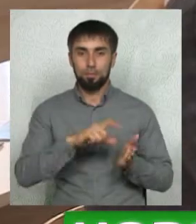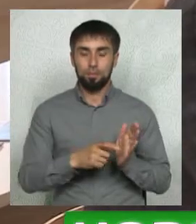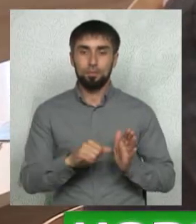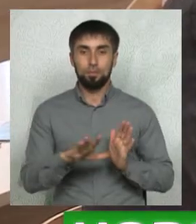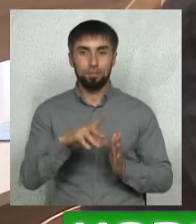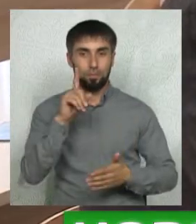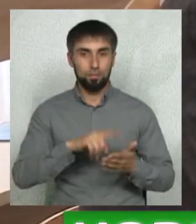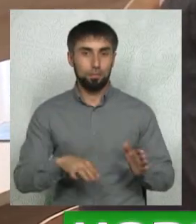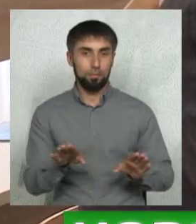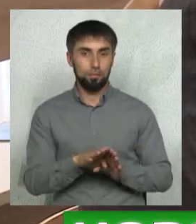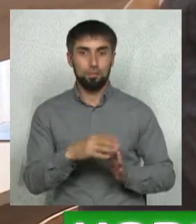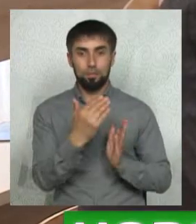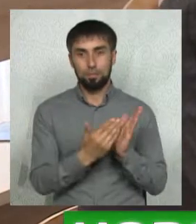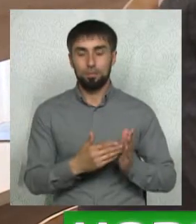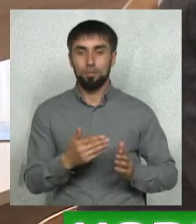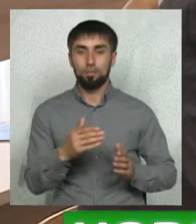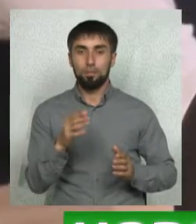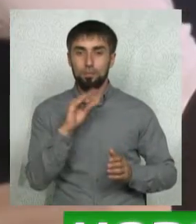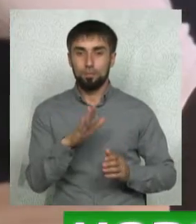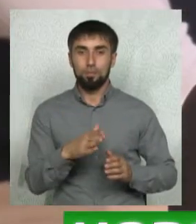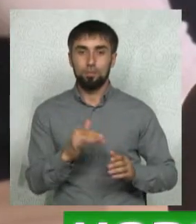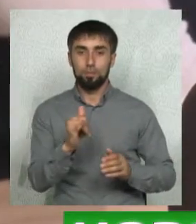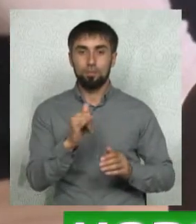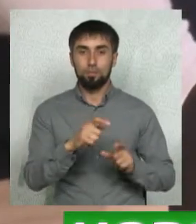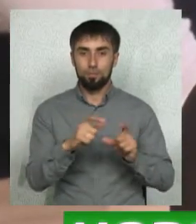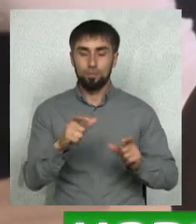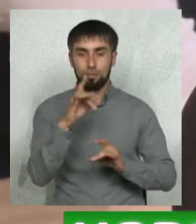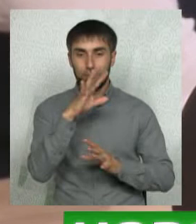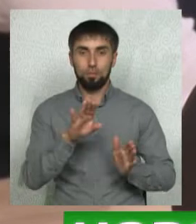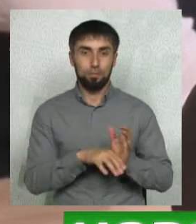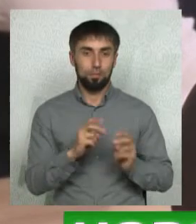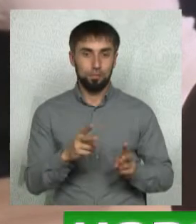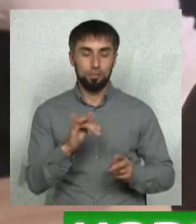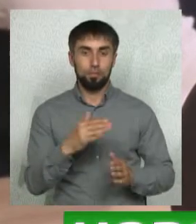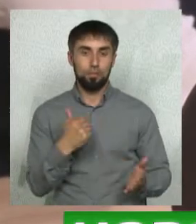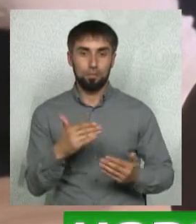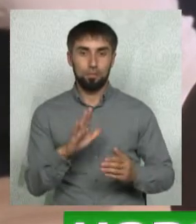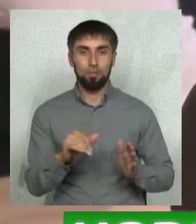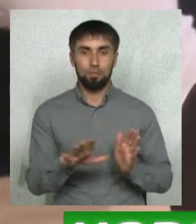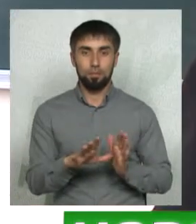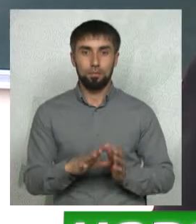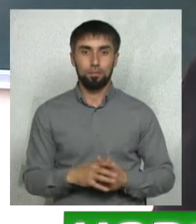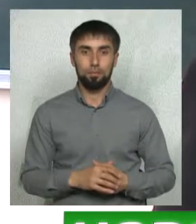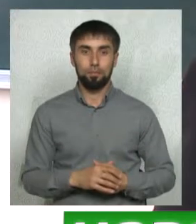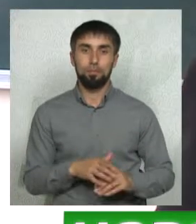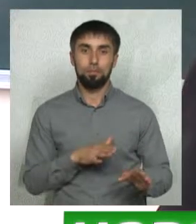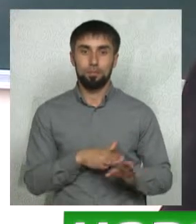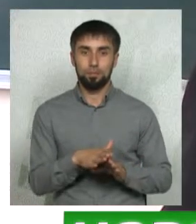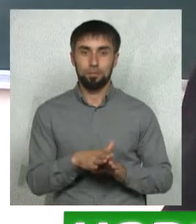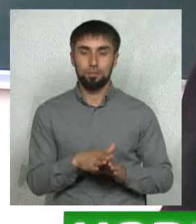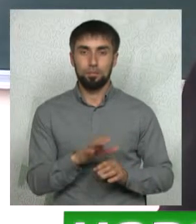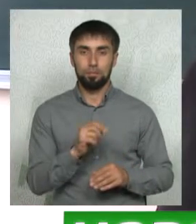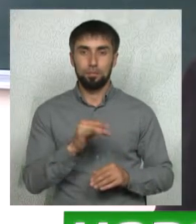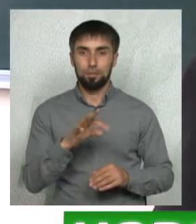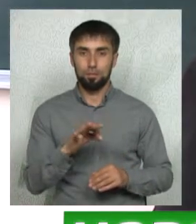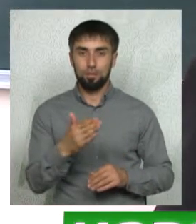Энергетики уверены, что такая программа позволит сформировать у школьников культуру безопасного обращения с электричеством. Максимально